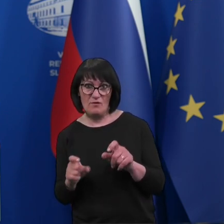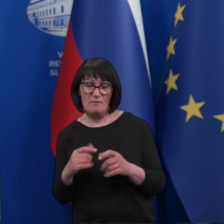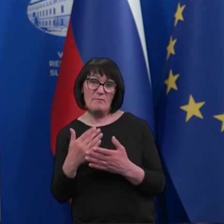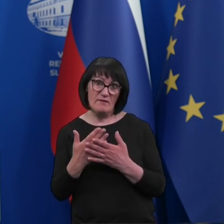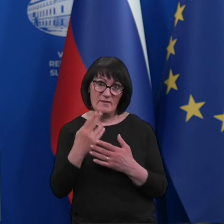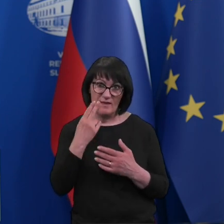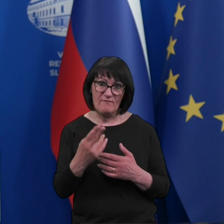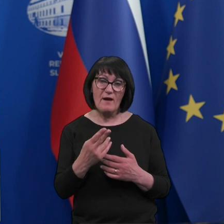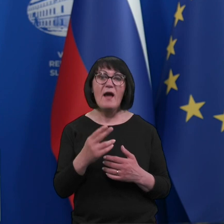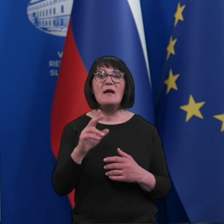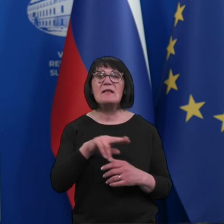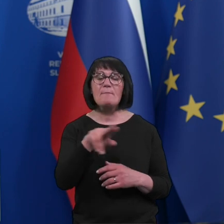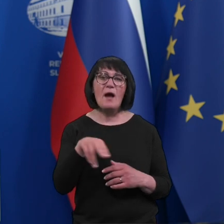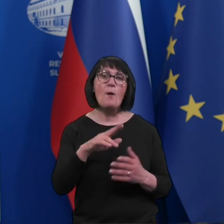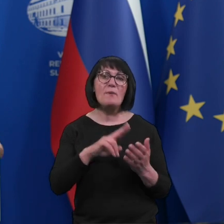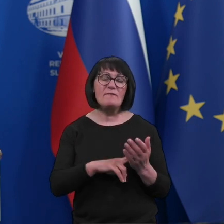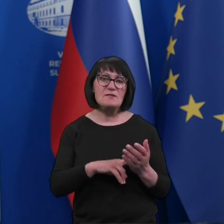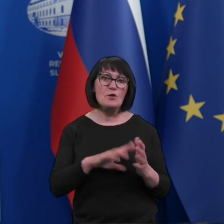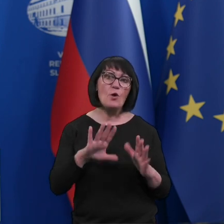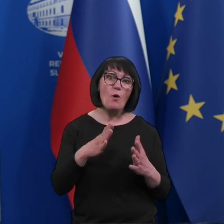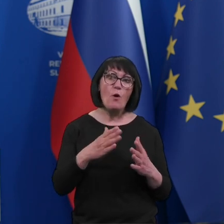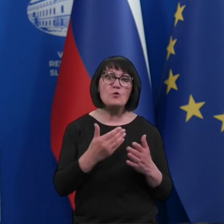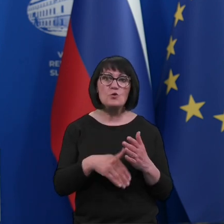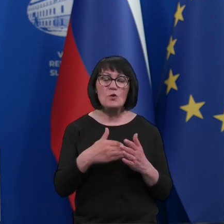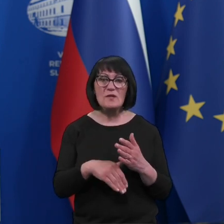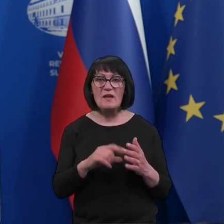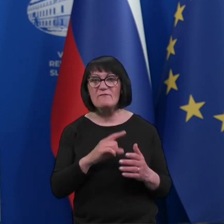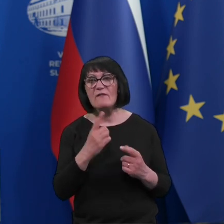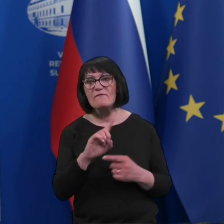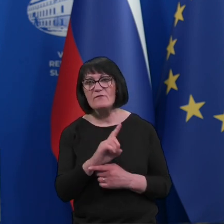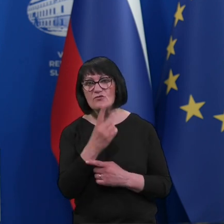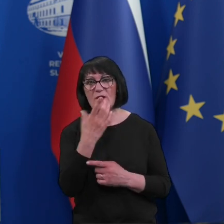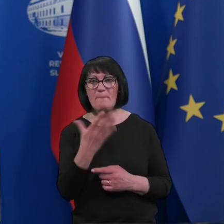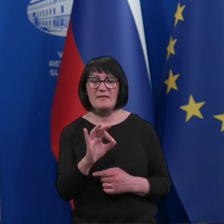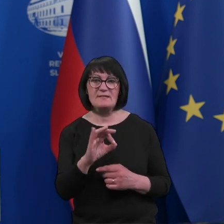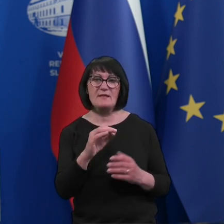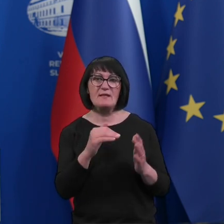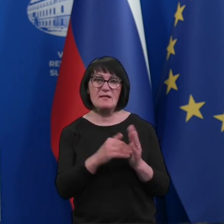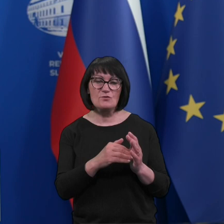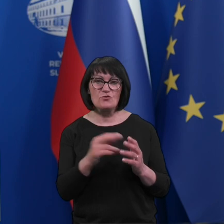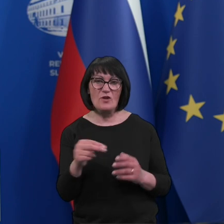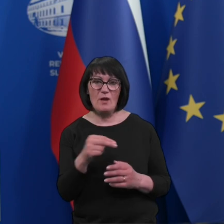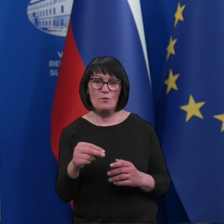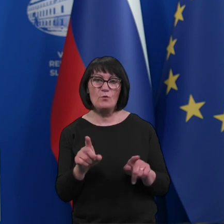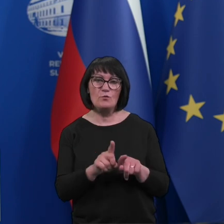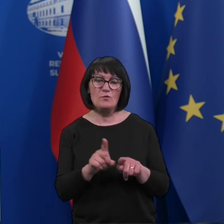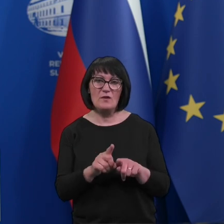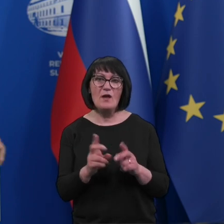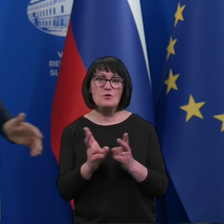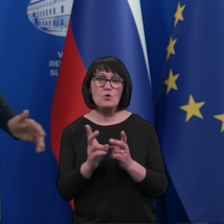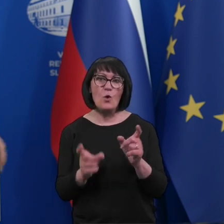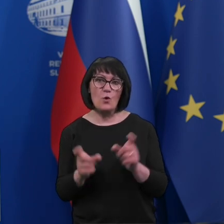pa da imajo pravico do pavšalne odškodnine v višini 50 tisoč evrov tudi